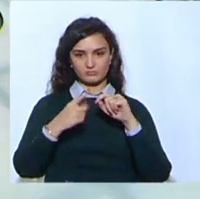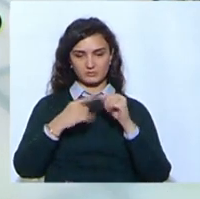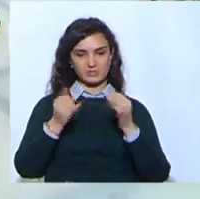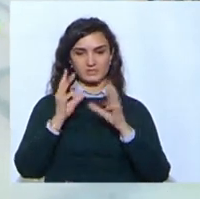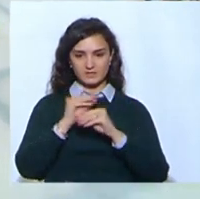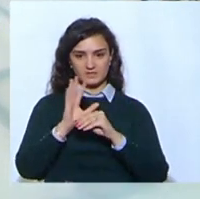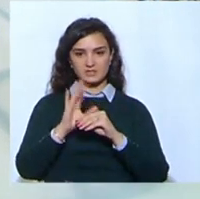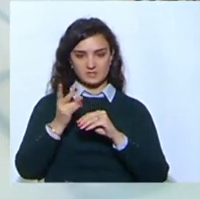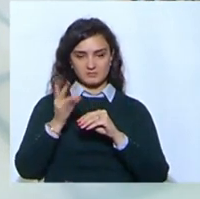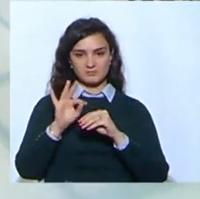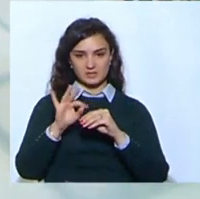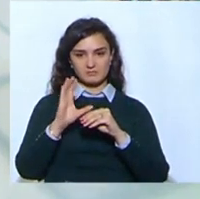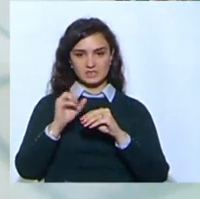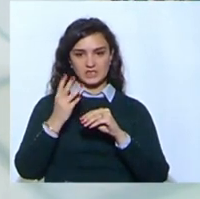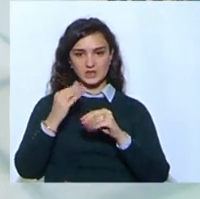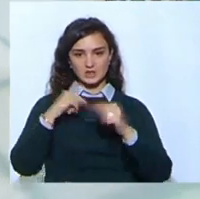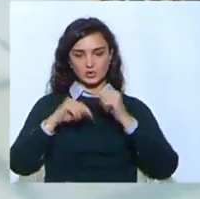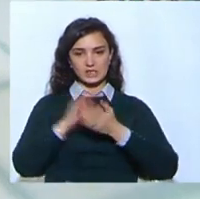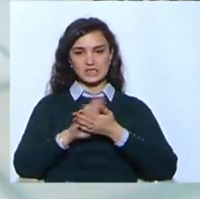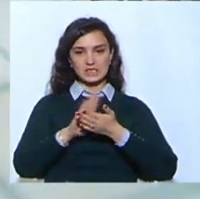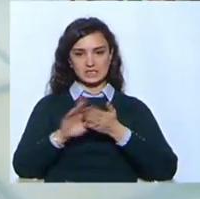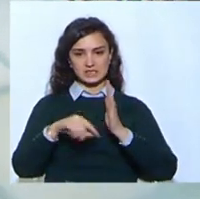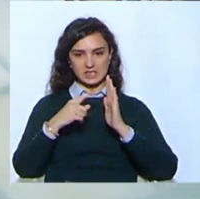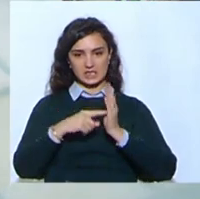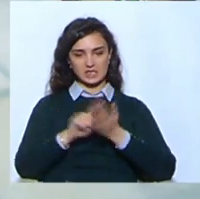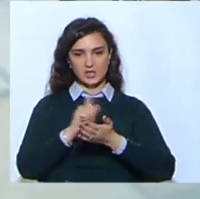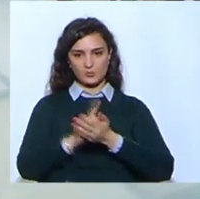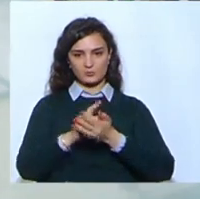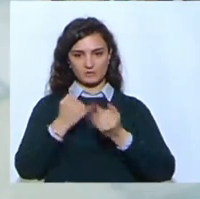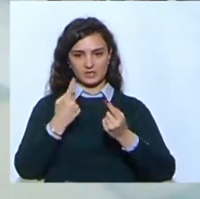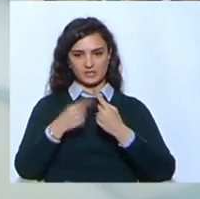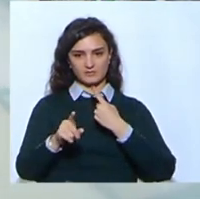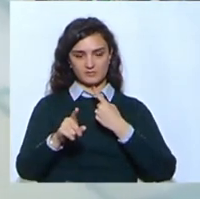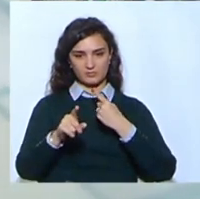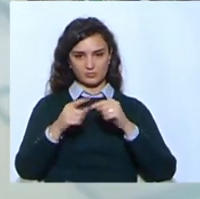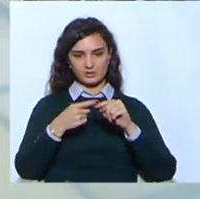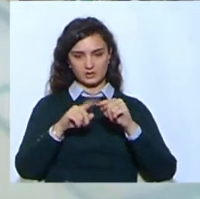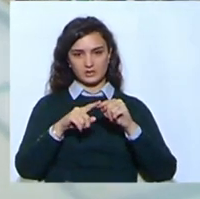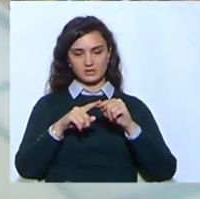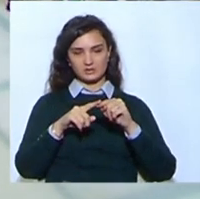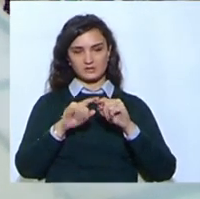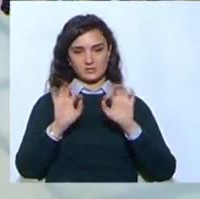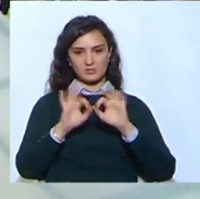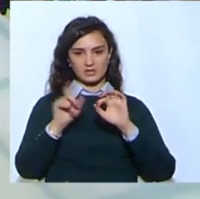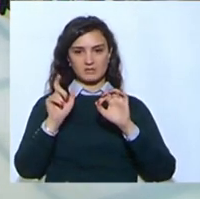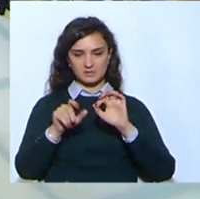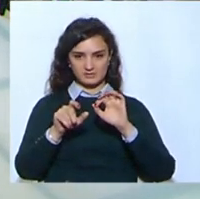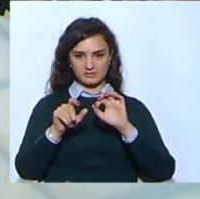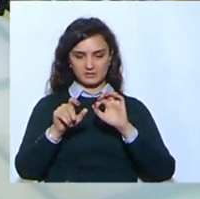ვასწრებთ, მაგრამ საშოს ჰიგიენის საკითხები დღეს აბსოლუტურად განსხვავებულად აყენებენ ფლორისტები, ანუ ადამიანები,